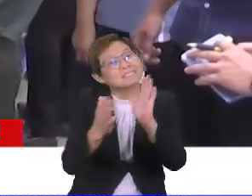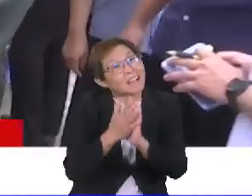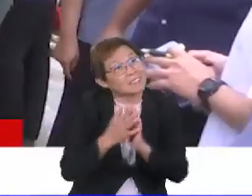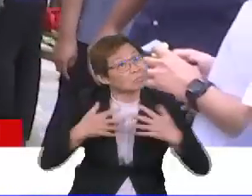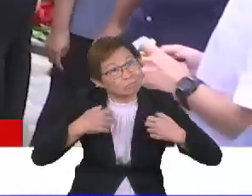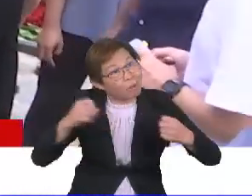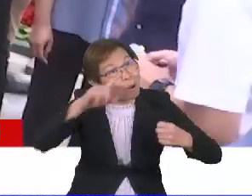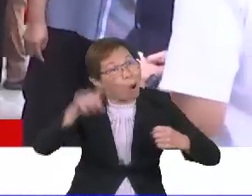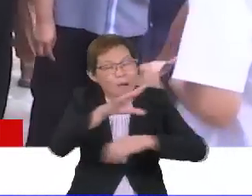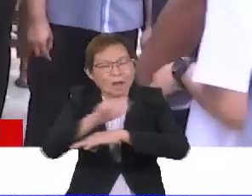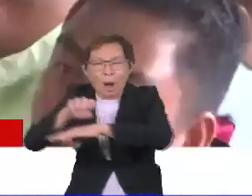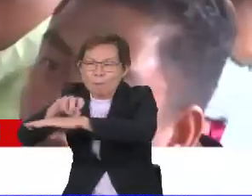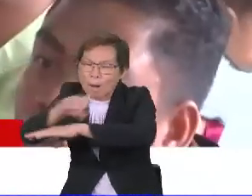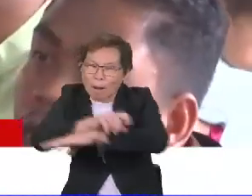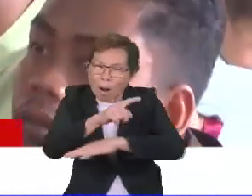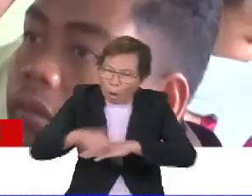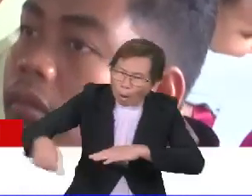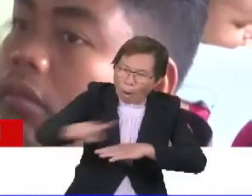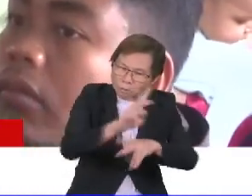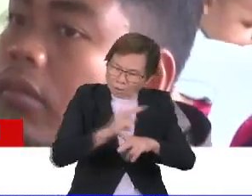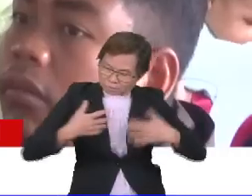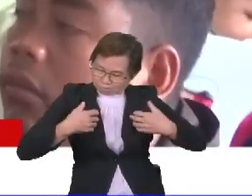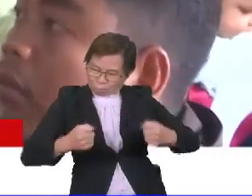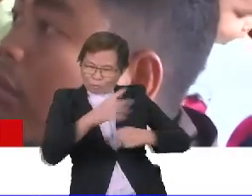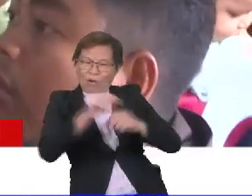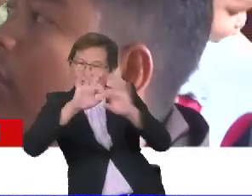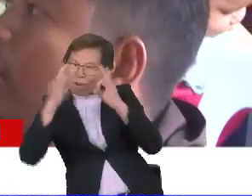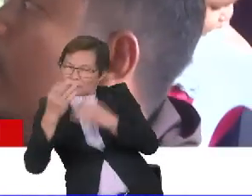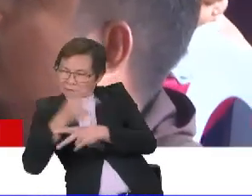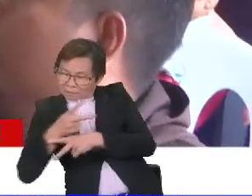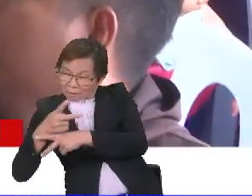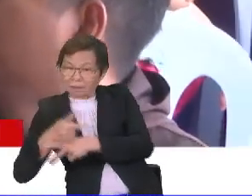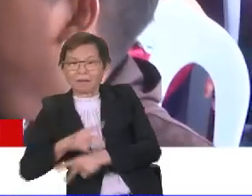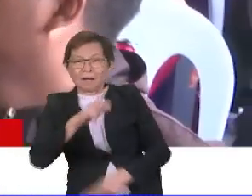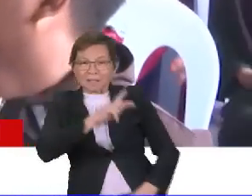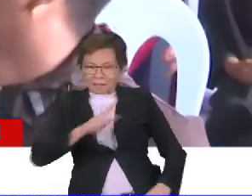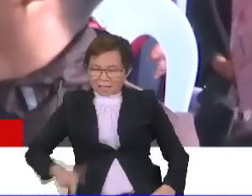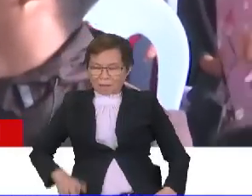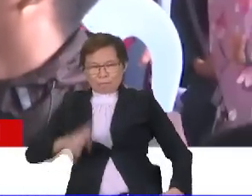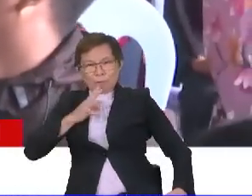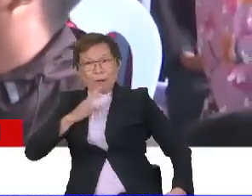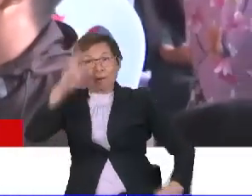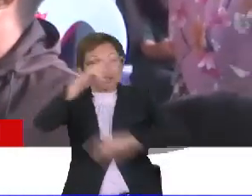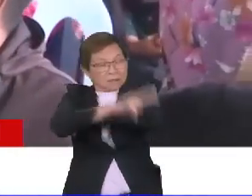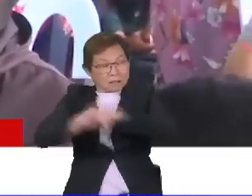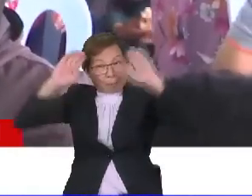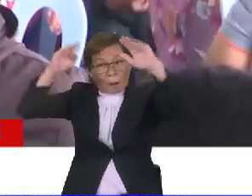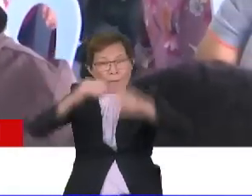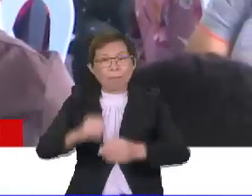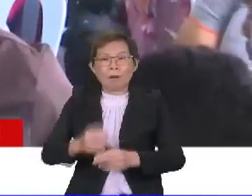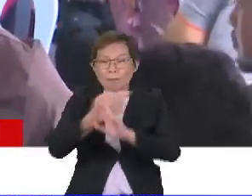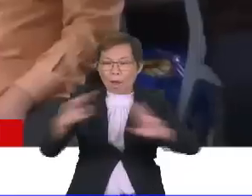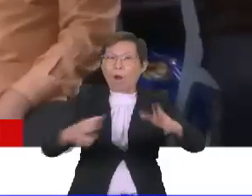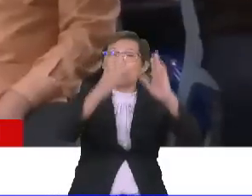menasihati penduduk agar senjata menjaga kesehatan diri dan keluarga dalam hal itu Sri Paduka beta supaya kerajaan Negeri menyediakan